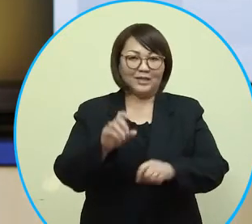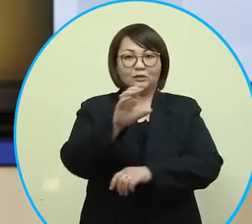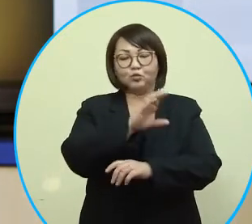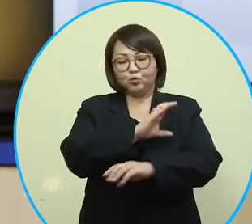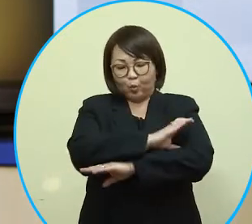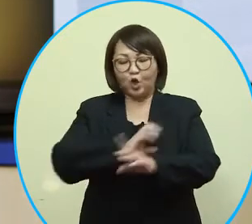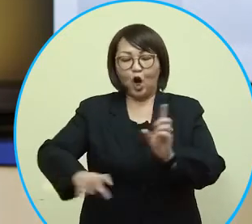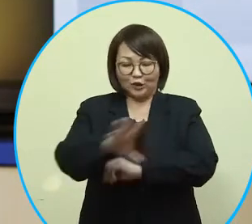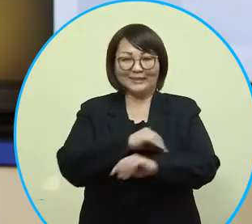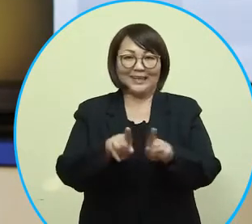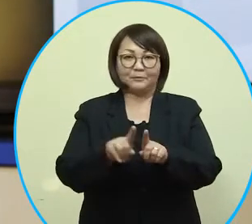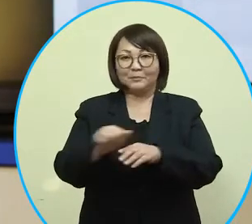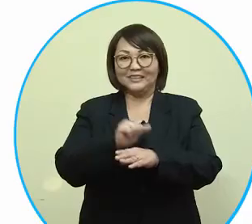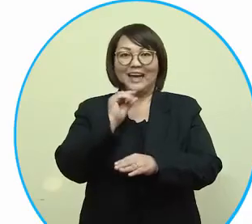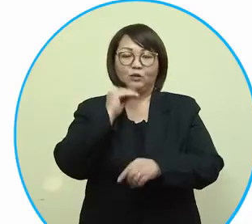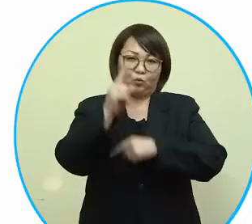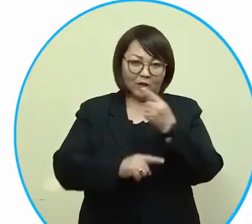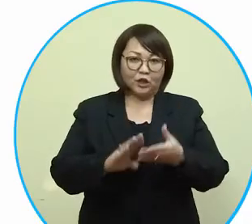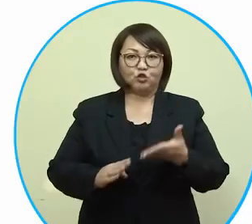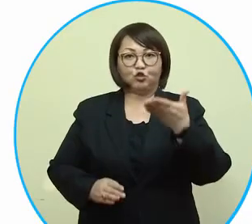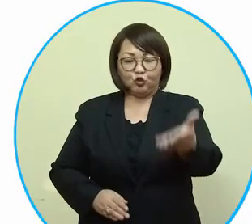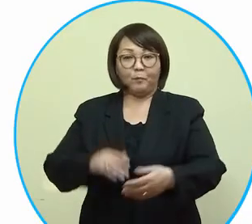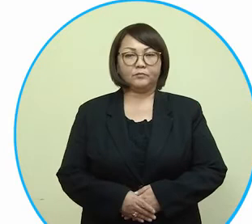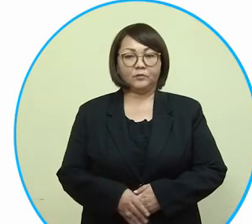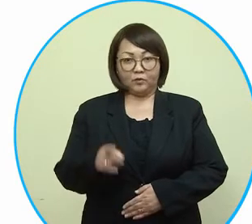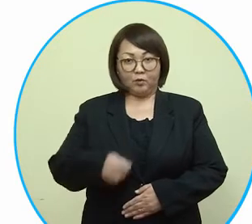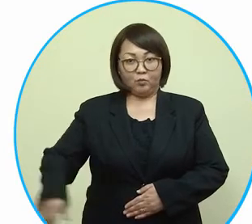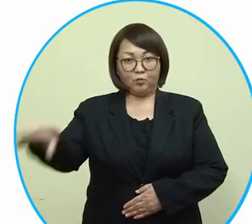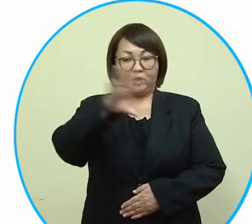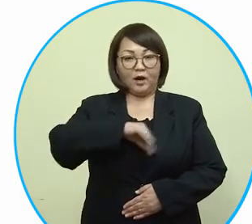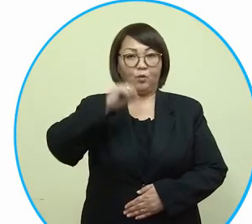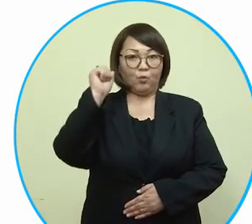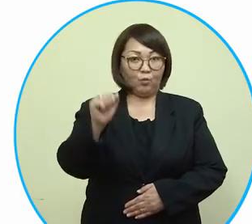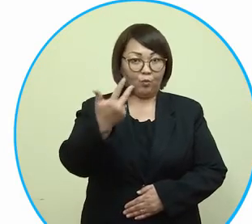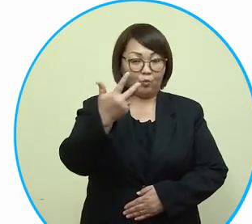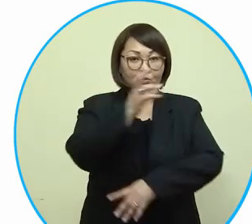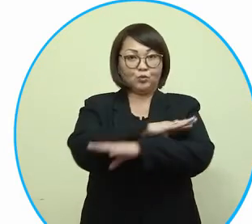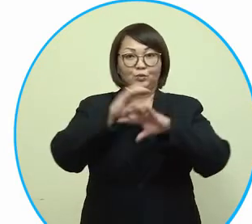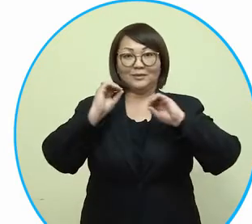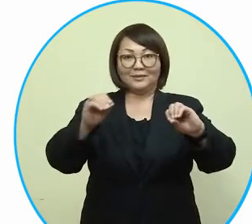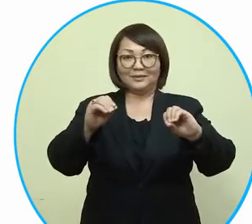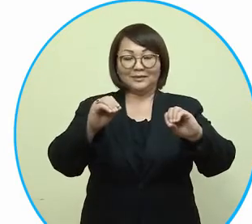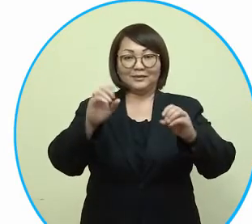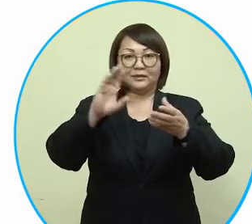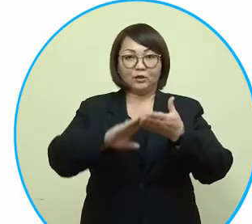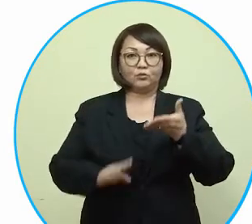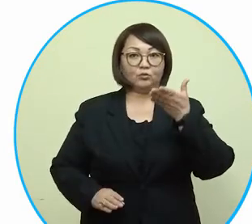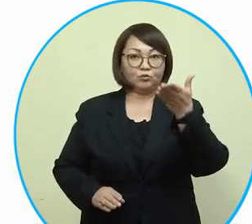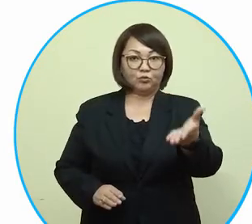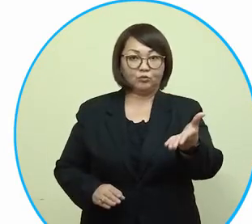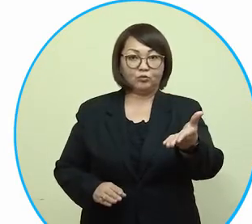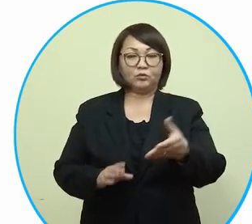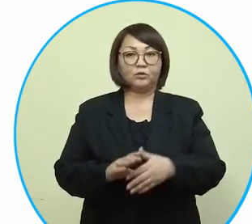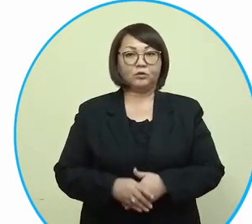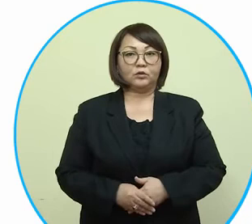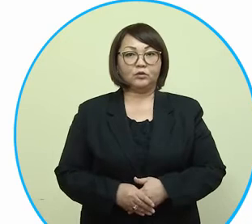ГЭДАЛЛААР ТАБУХН МАН ҮУДЗАНРХНОО ХЕРХИН СУРГОЛТИЙ АГУЛАХТАГАА ТАНЛЦАИ ГОРХИН